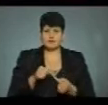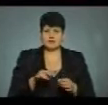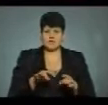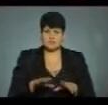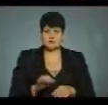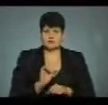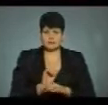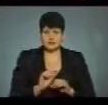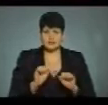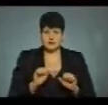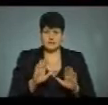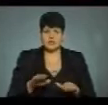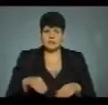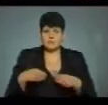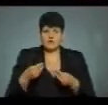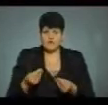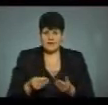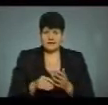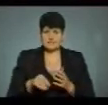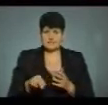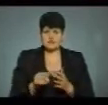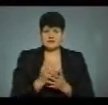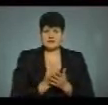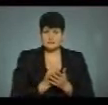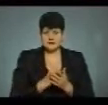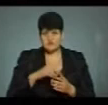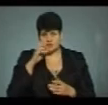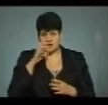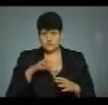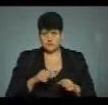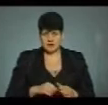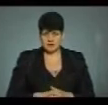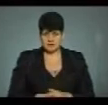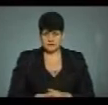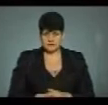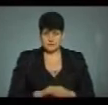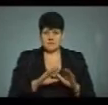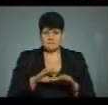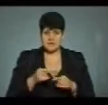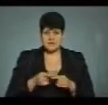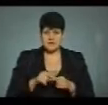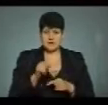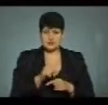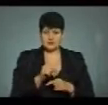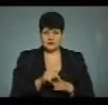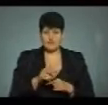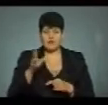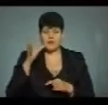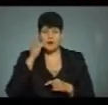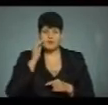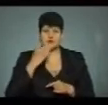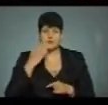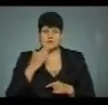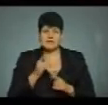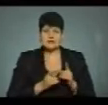і повернення цієї землі, землі запасу державної власності. Після цього, враховуючи останні